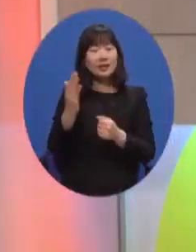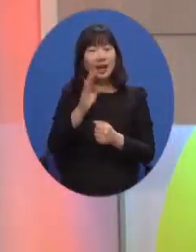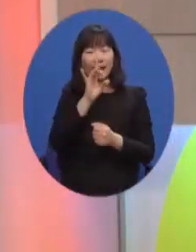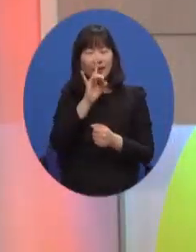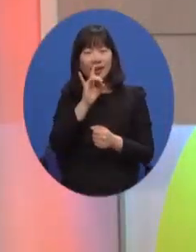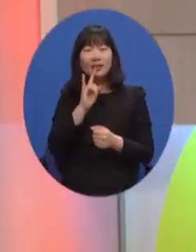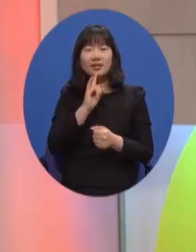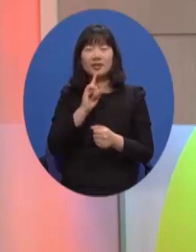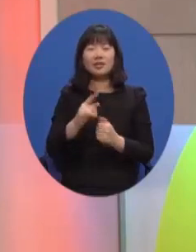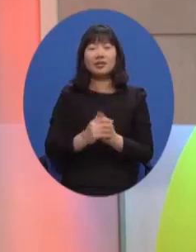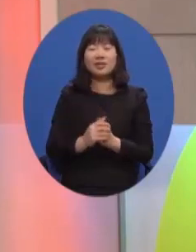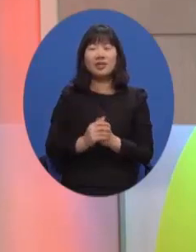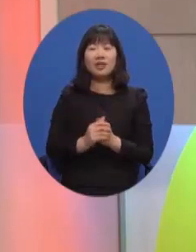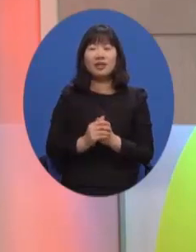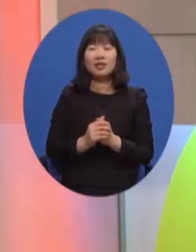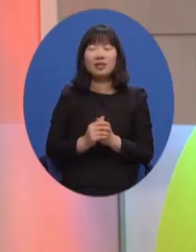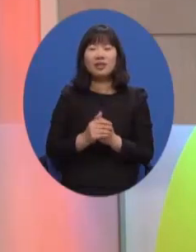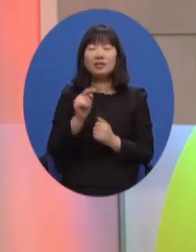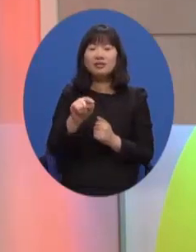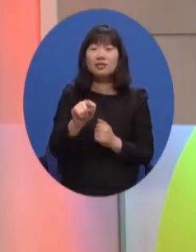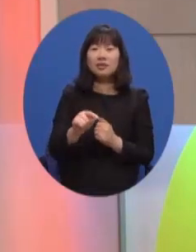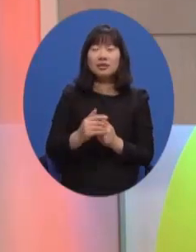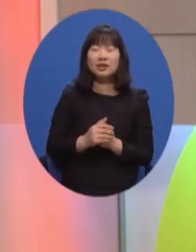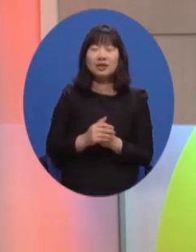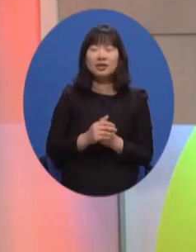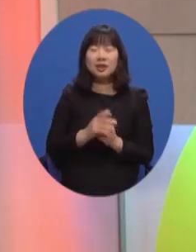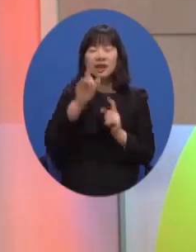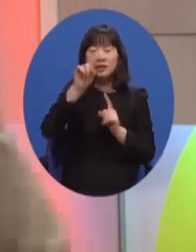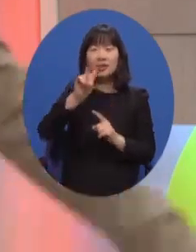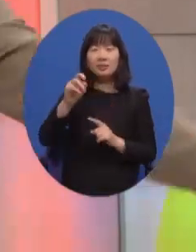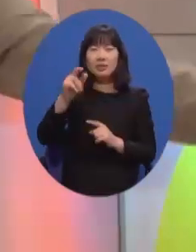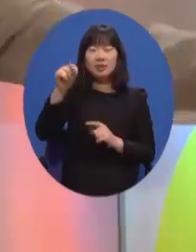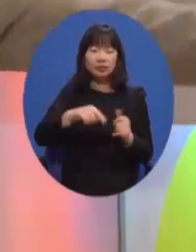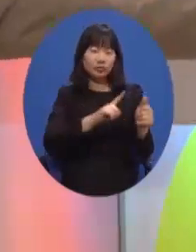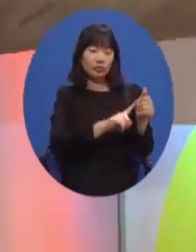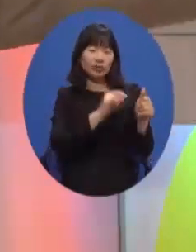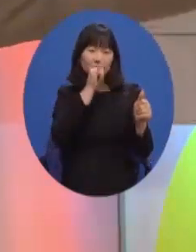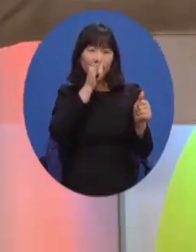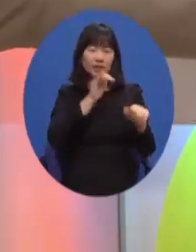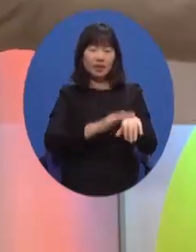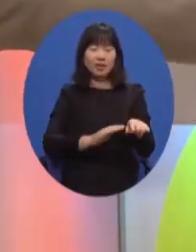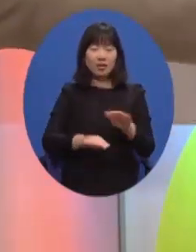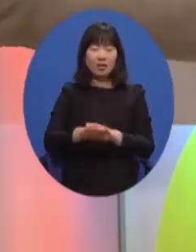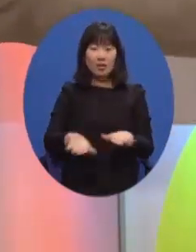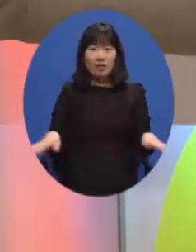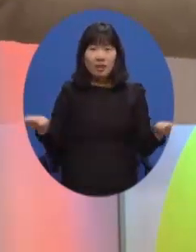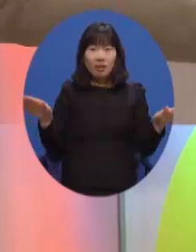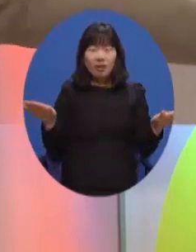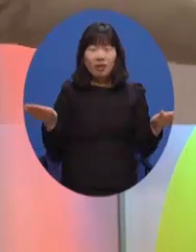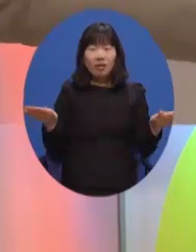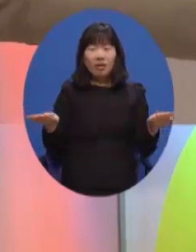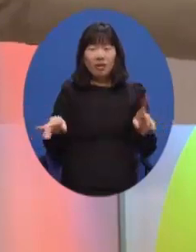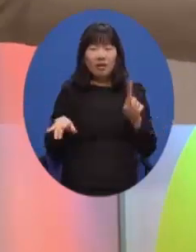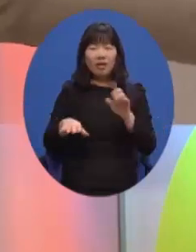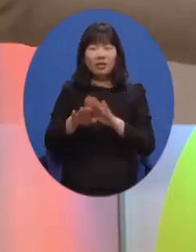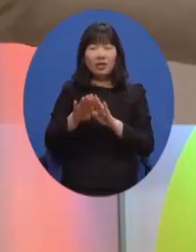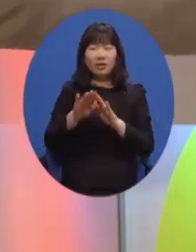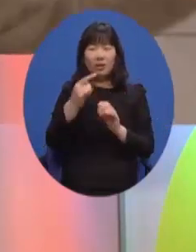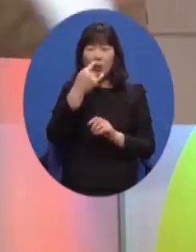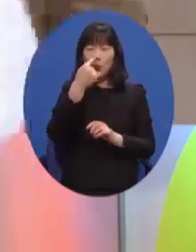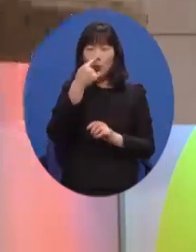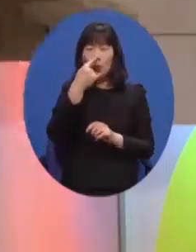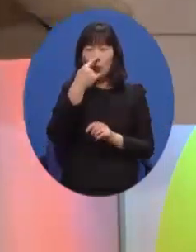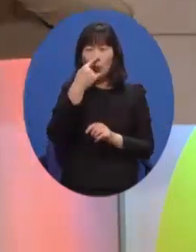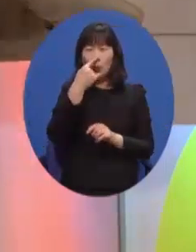안 되는지. 아. 그 다음에 이거는 이제 이민우 씨가 해주셔야 되는데, 네. 양팔을 딱 벌리고요. 네. 한 손으로 해서 이